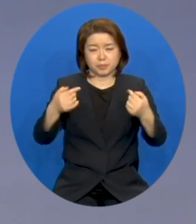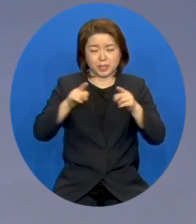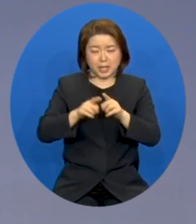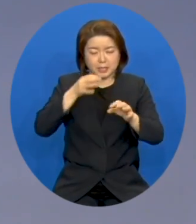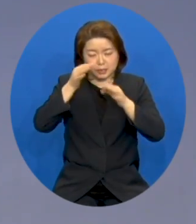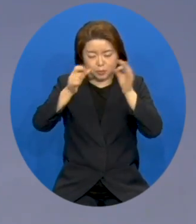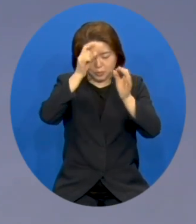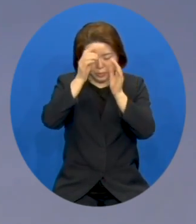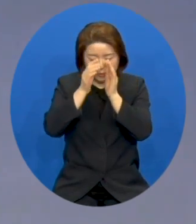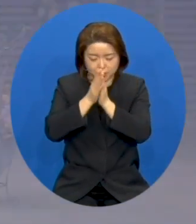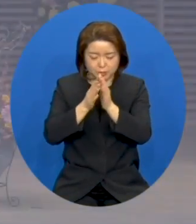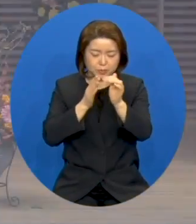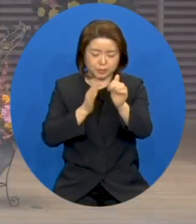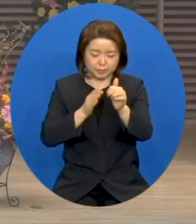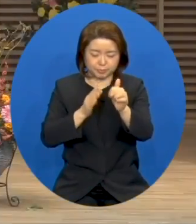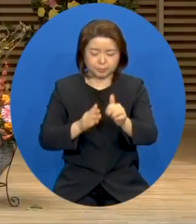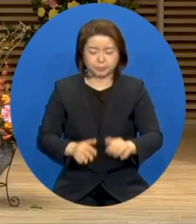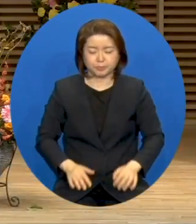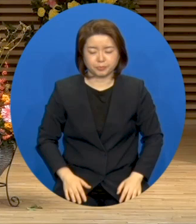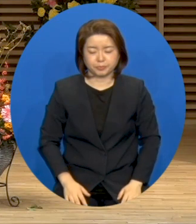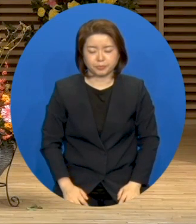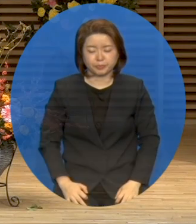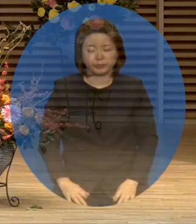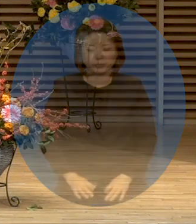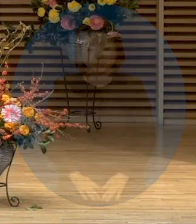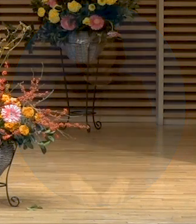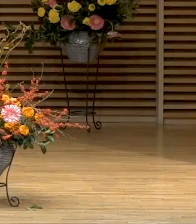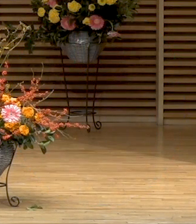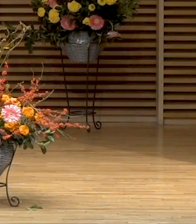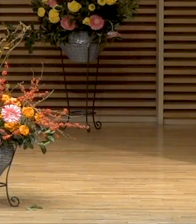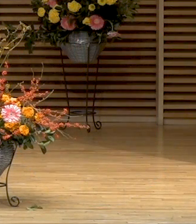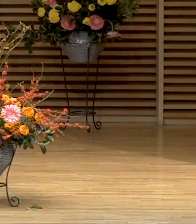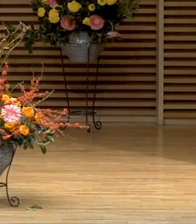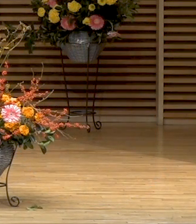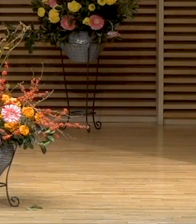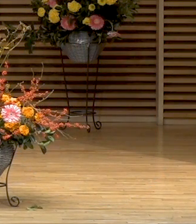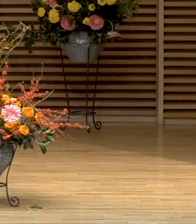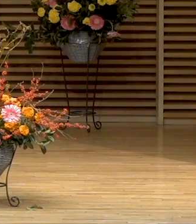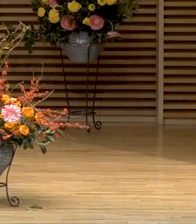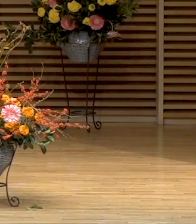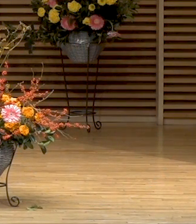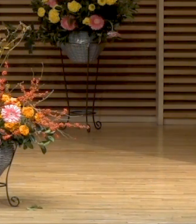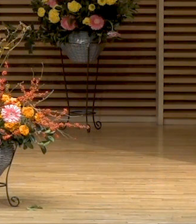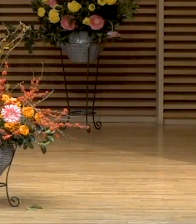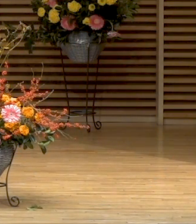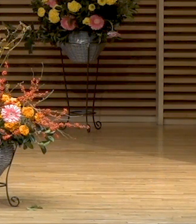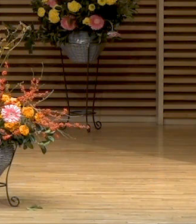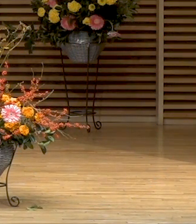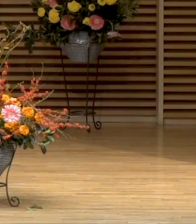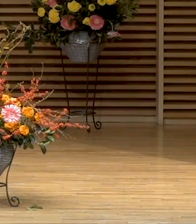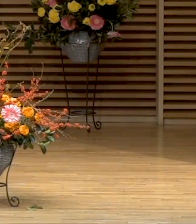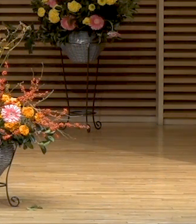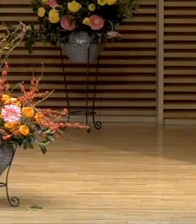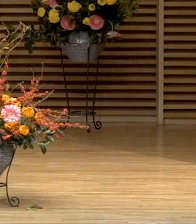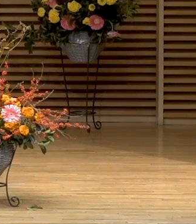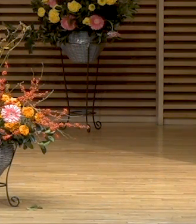통성으로 기도하겠습니다. 은혜와 사랑이 충만하신 하나님, 놀라우신